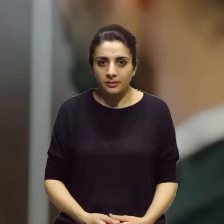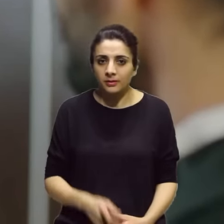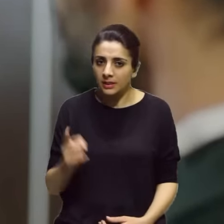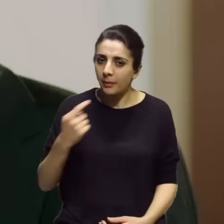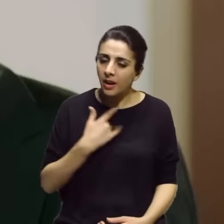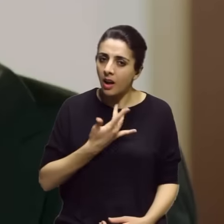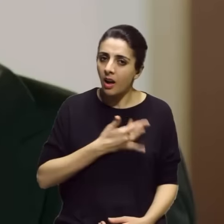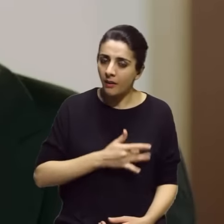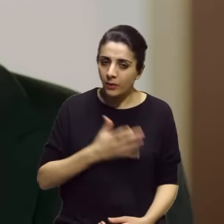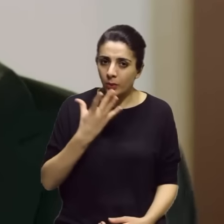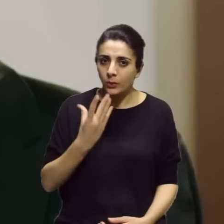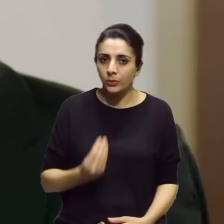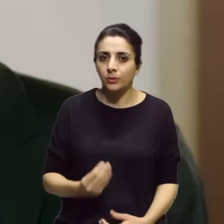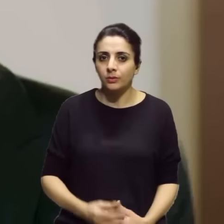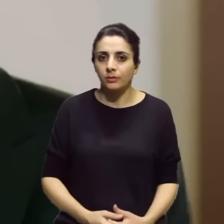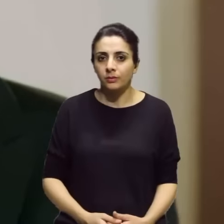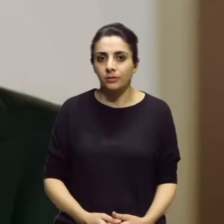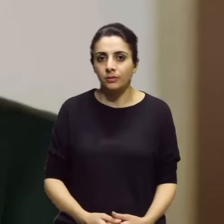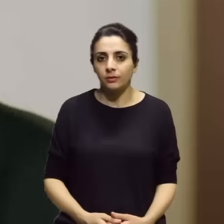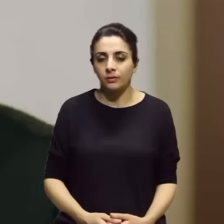Sen de beni bağışla.